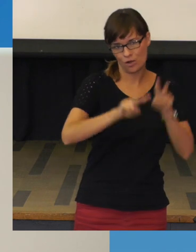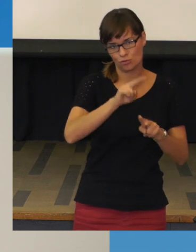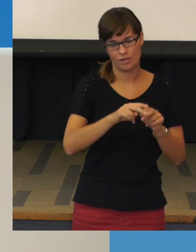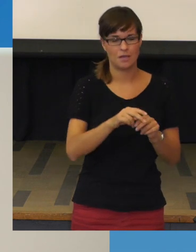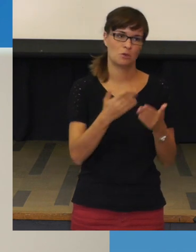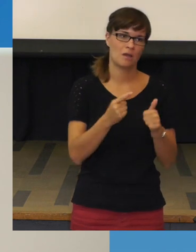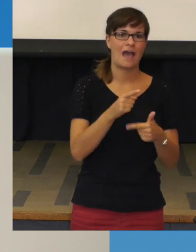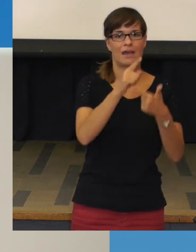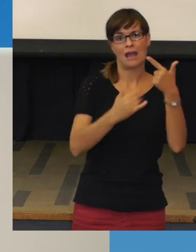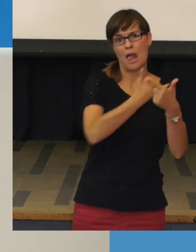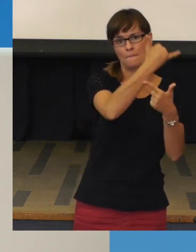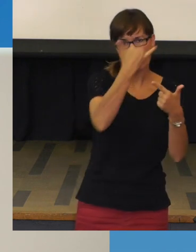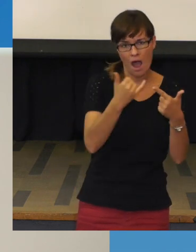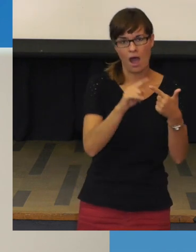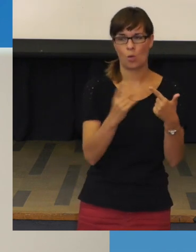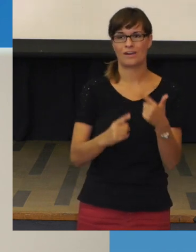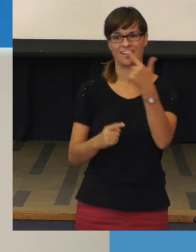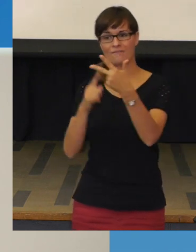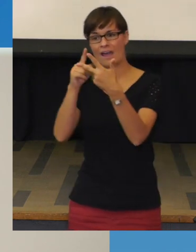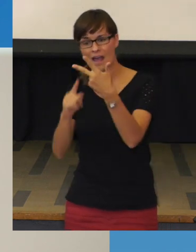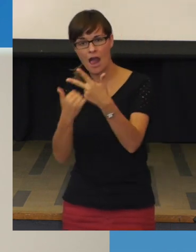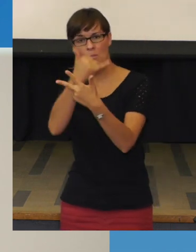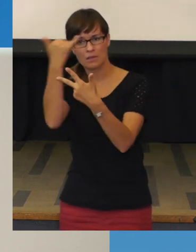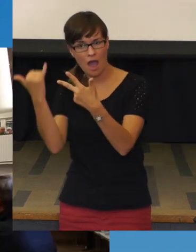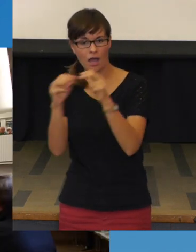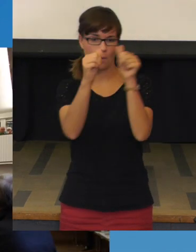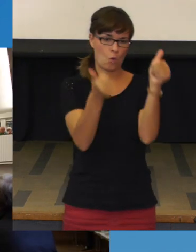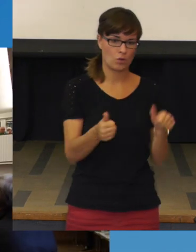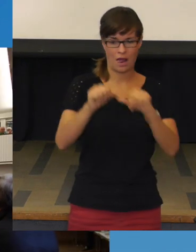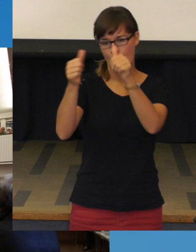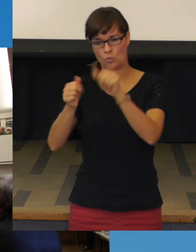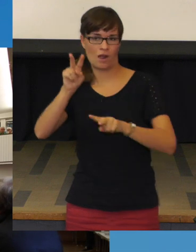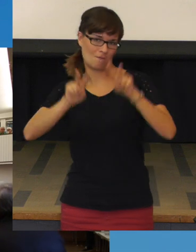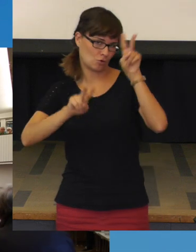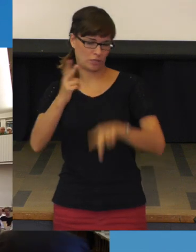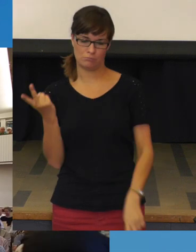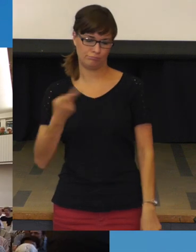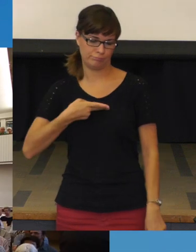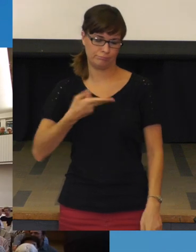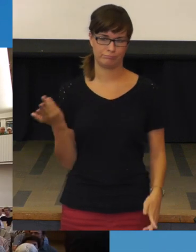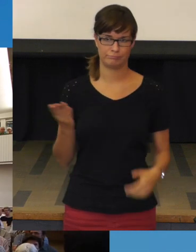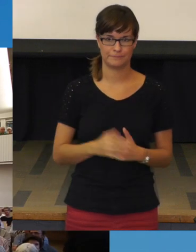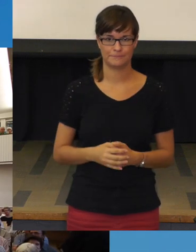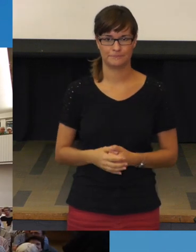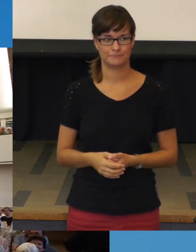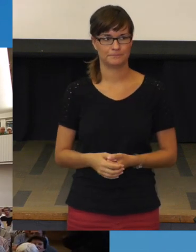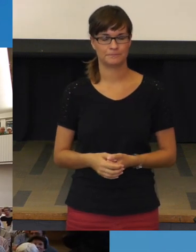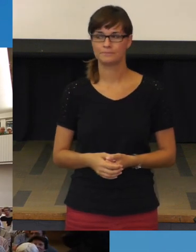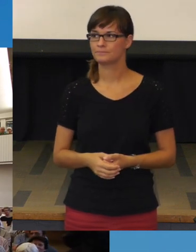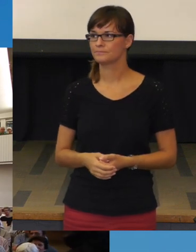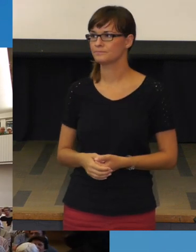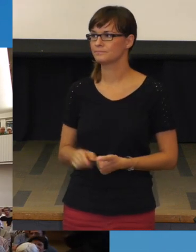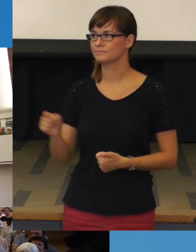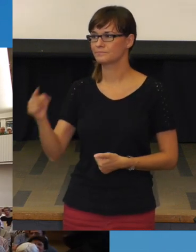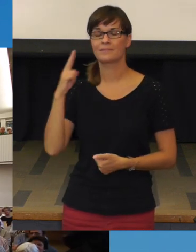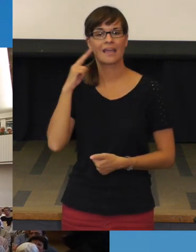gibt welche, die halten 2,5 Jahre. Das kommt ganz individuell drauf an. Ja. Mein Name ist